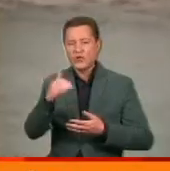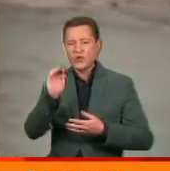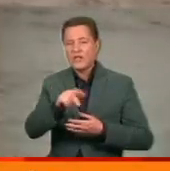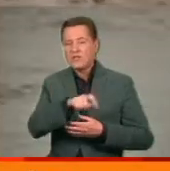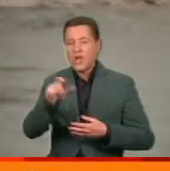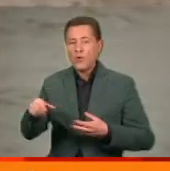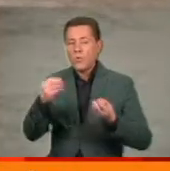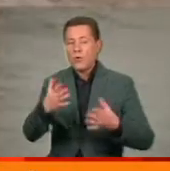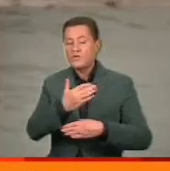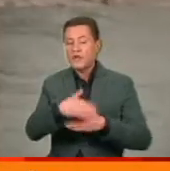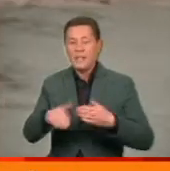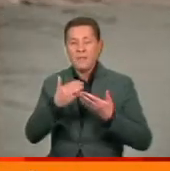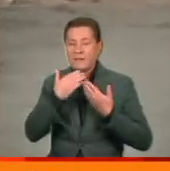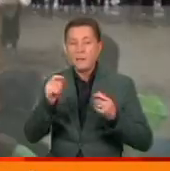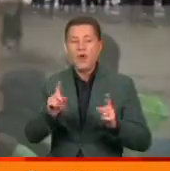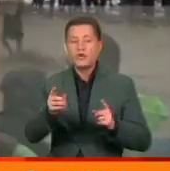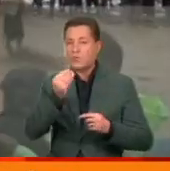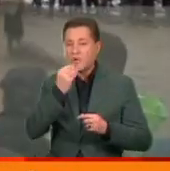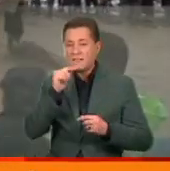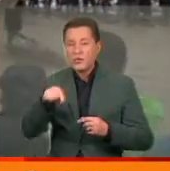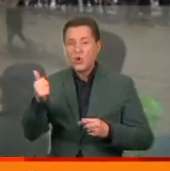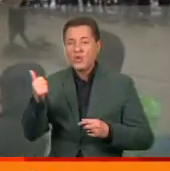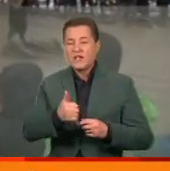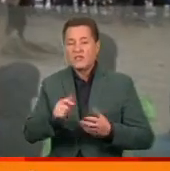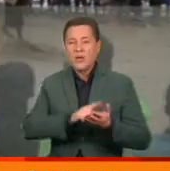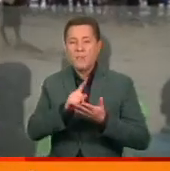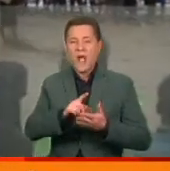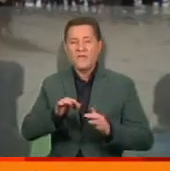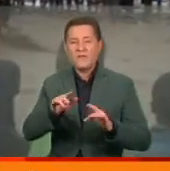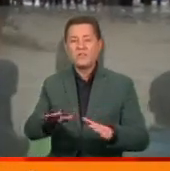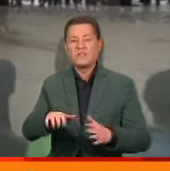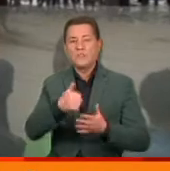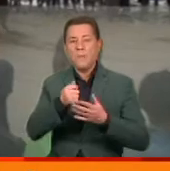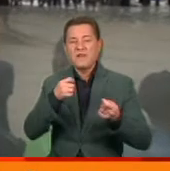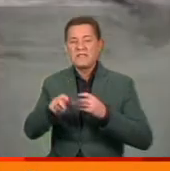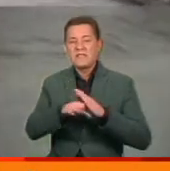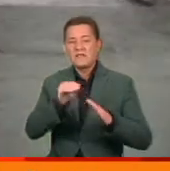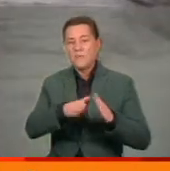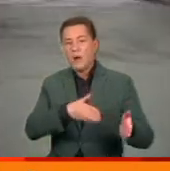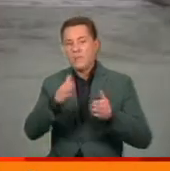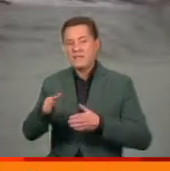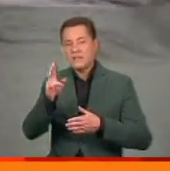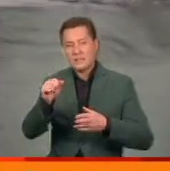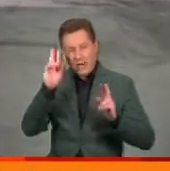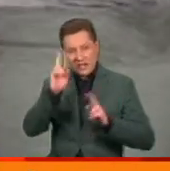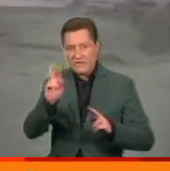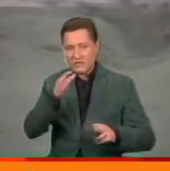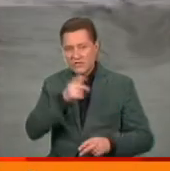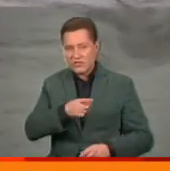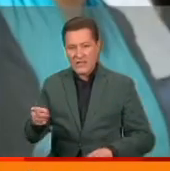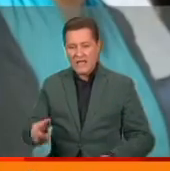неба та не мають чого їсти. Цього тижня в Гаїті мали відбутися президентські вибори. Їх перенесли на невизначений